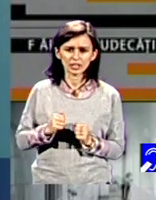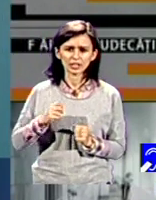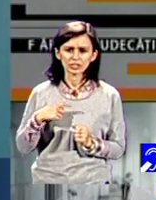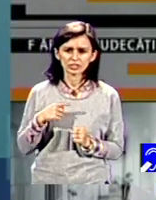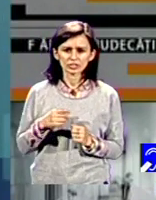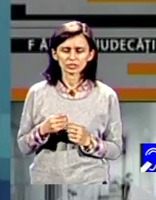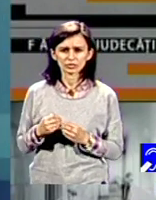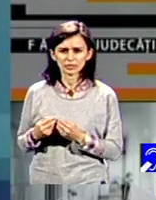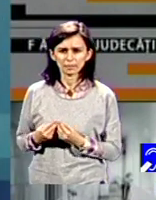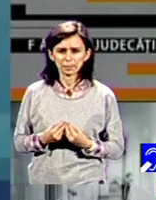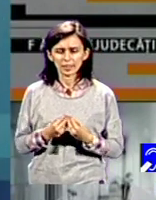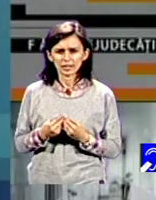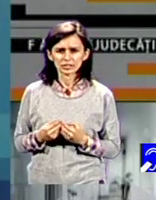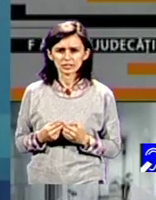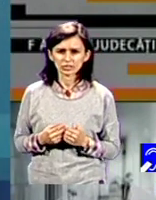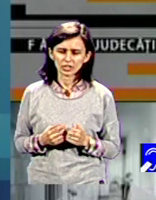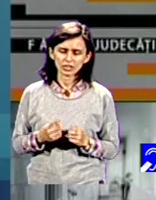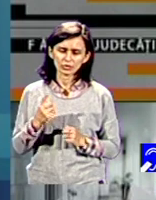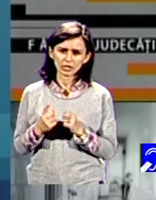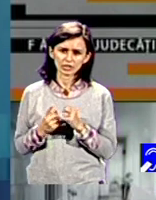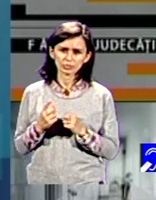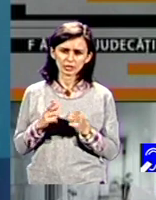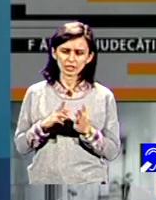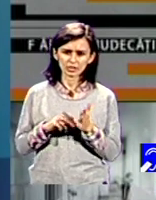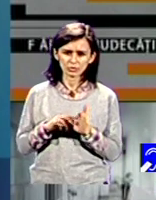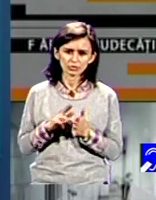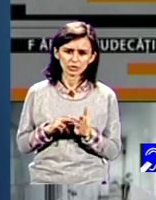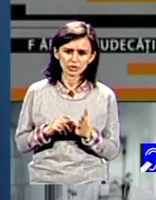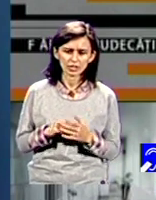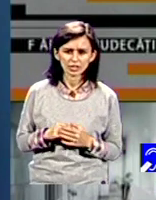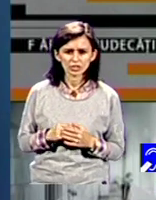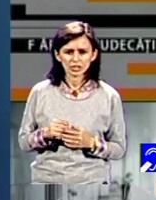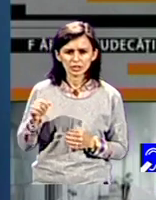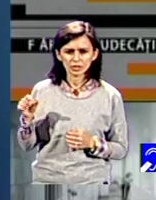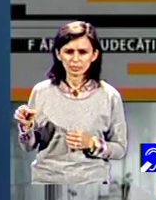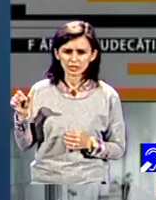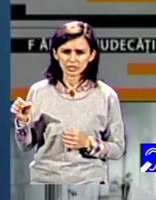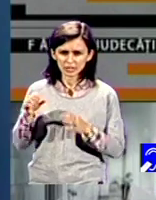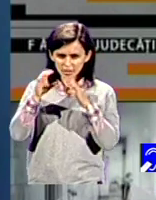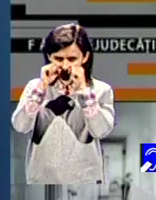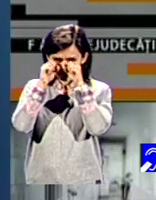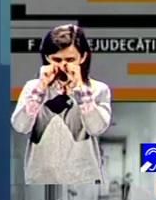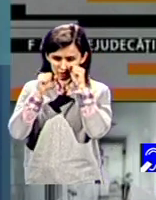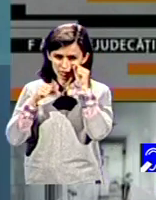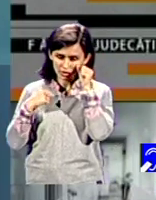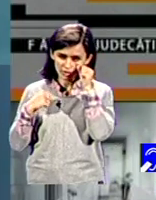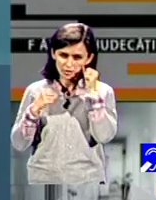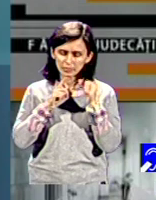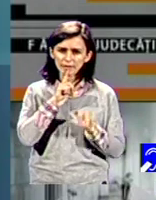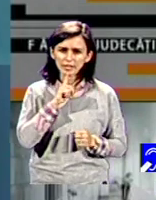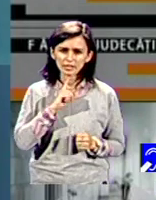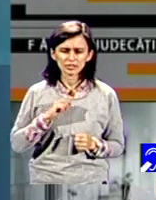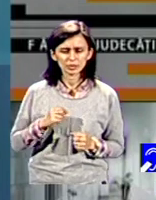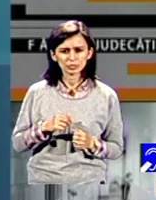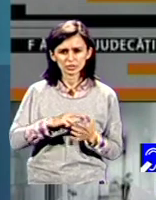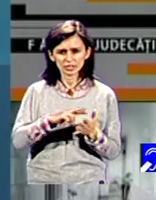asociate cu anumite culori astfel incat Teoretic nevazator lui îi va fi mai ușor sa citeasca in anumite